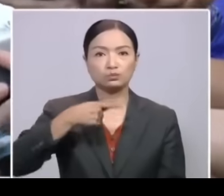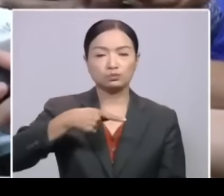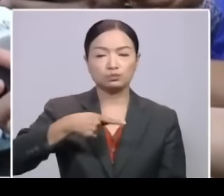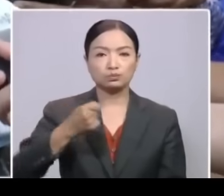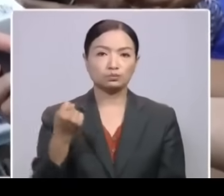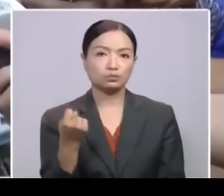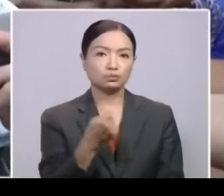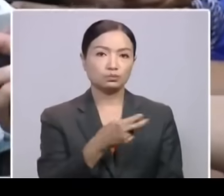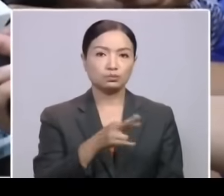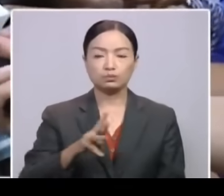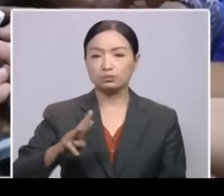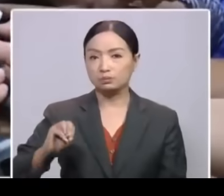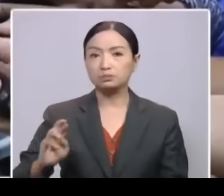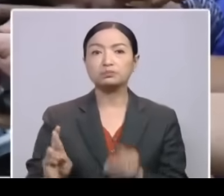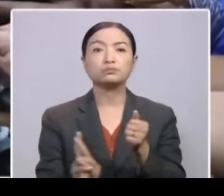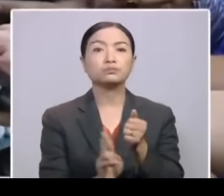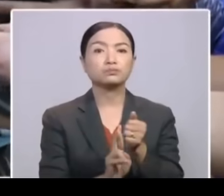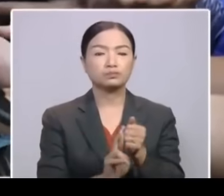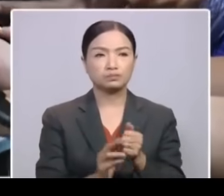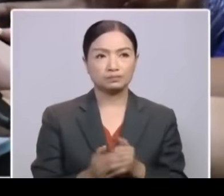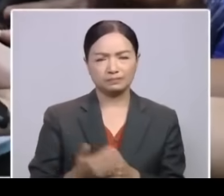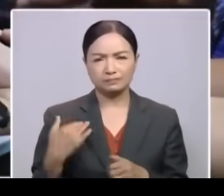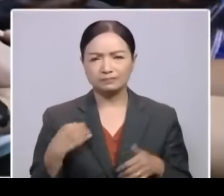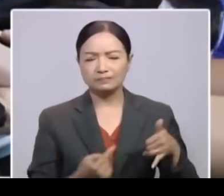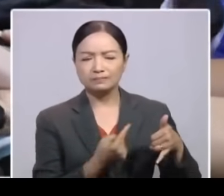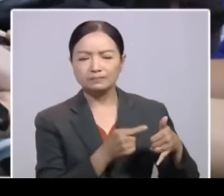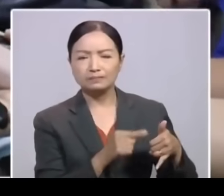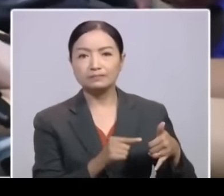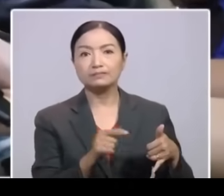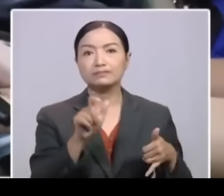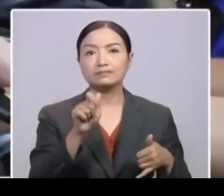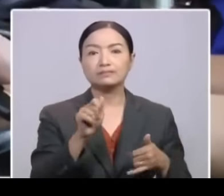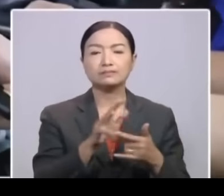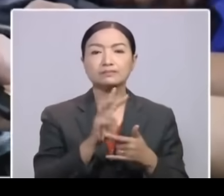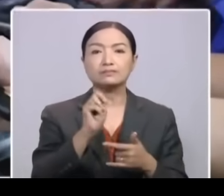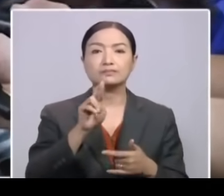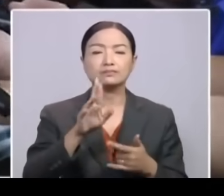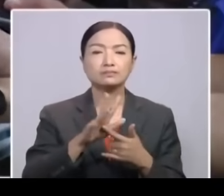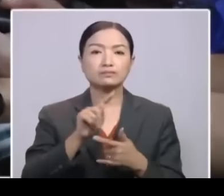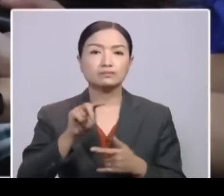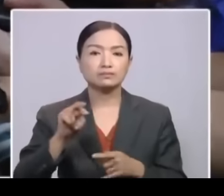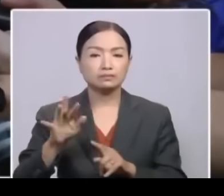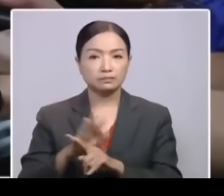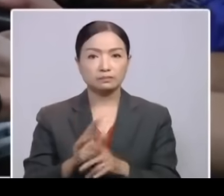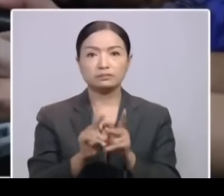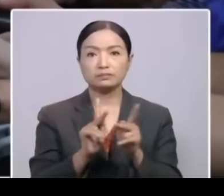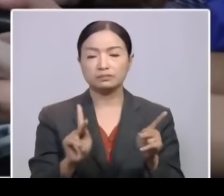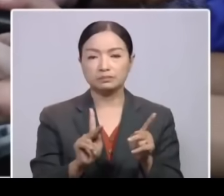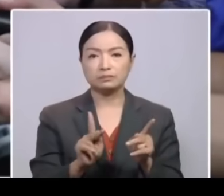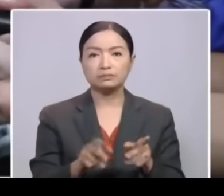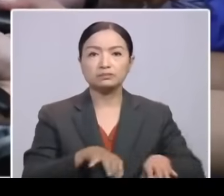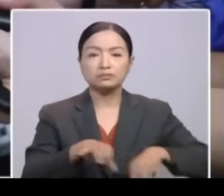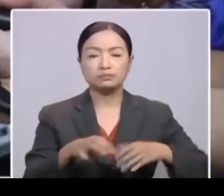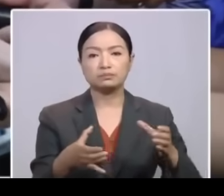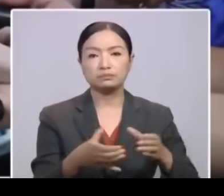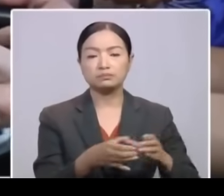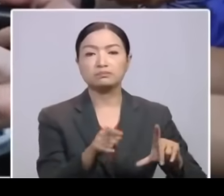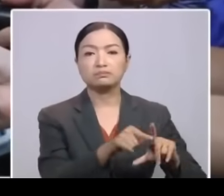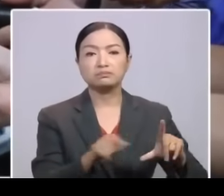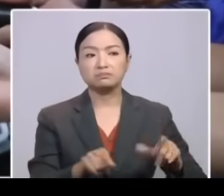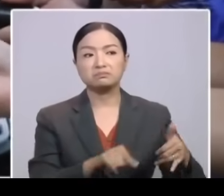พรรคเพื่อไทยก็ให้สัมภาษณ์ถึงกรณีที่นางอมรรัตน์โชคประวิตรกุลกรรมการบริหารพรรคก้าวไกลที่ออกมาบอกนะคะว่า